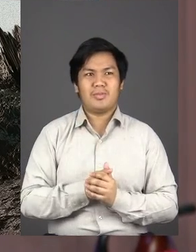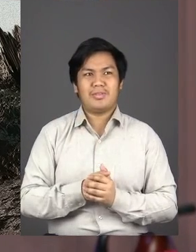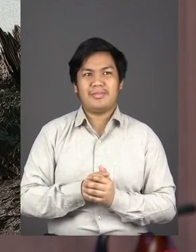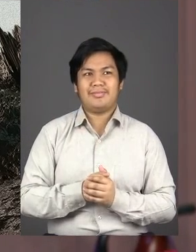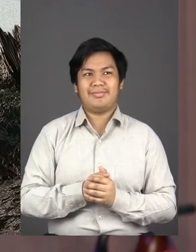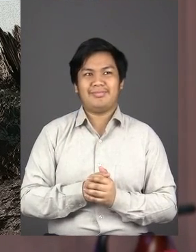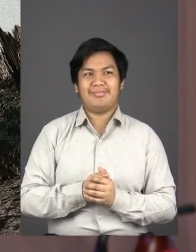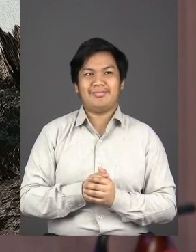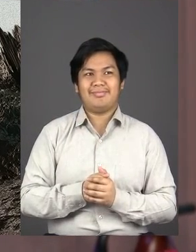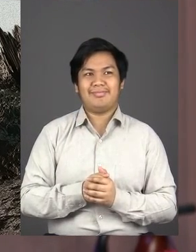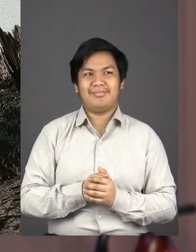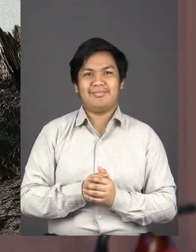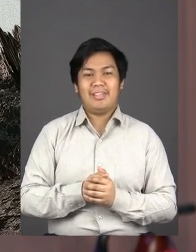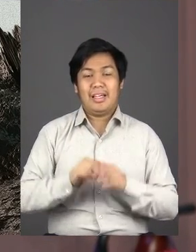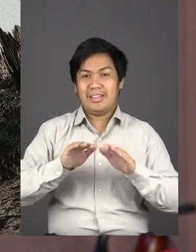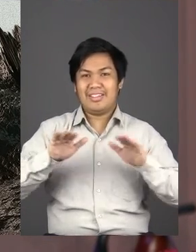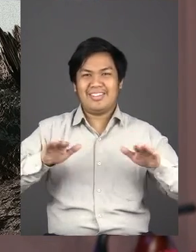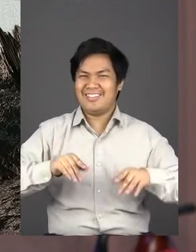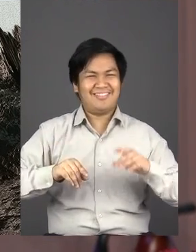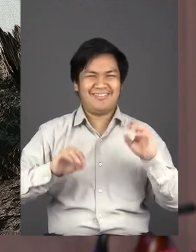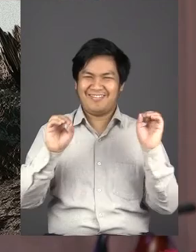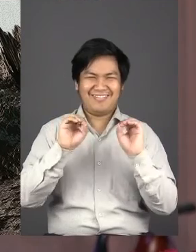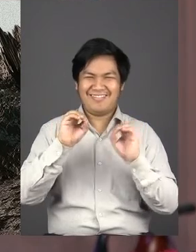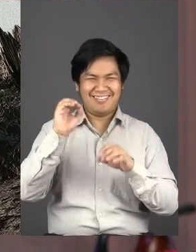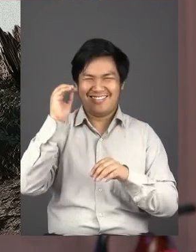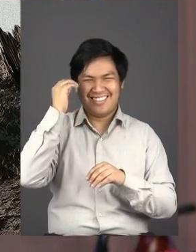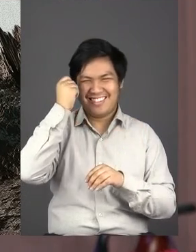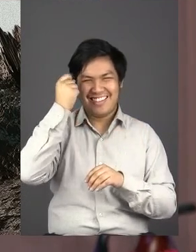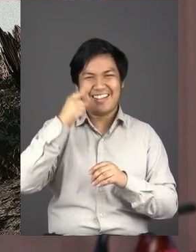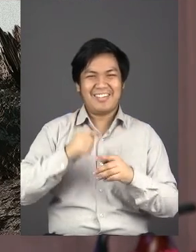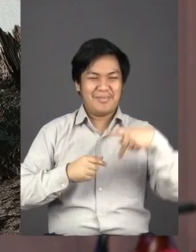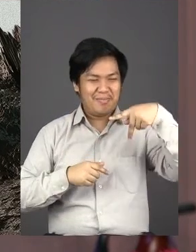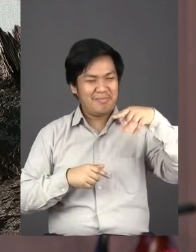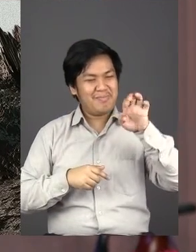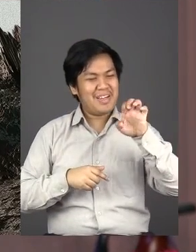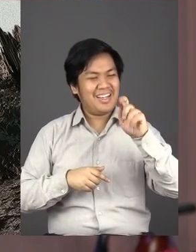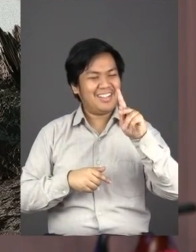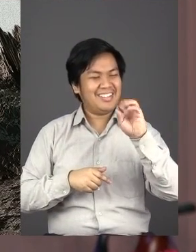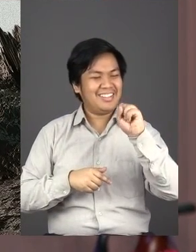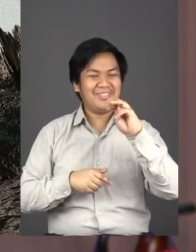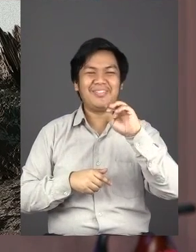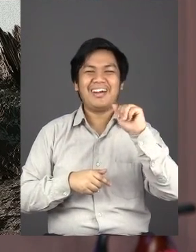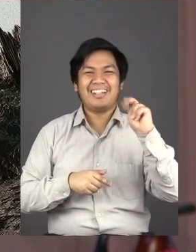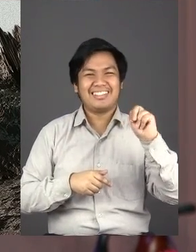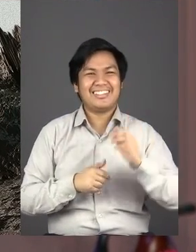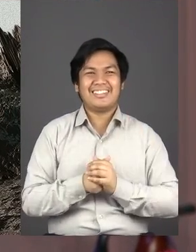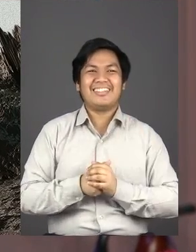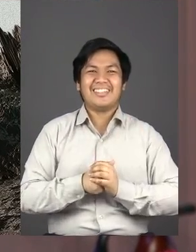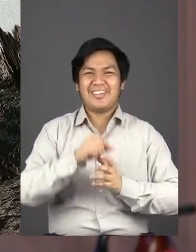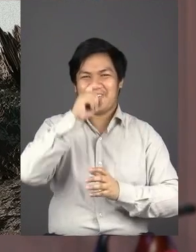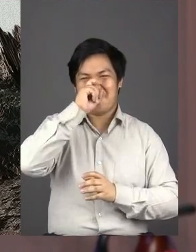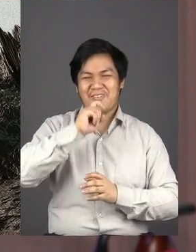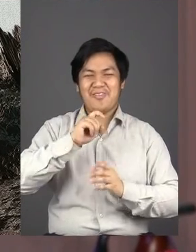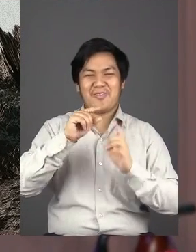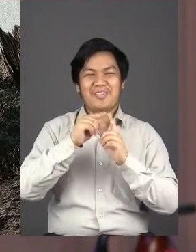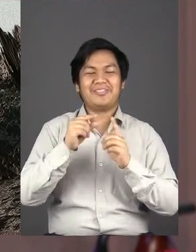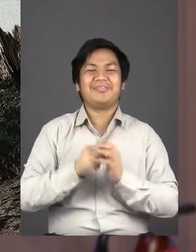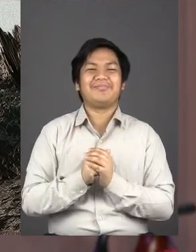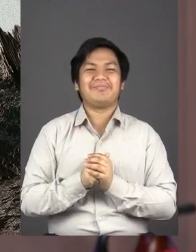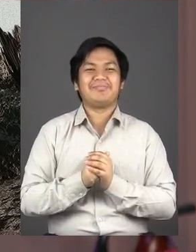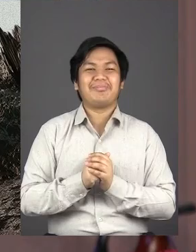Hindi na naiintindihan ng mga bata yun. Pexman, cross my heart. Promise ho, nasa Biblia